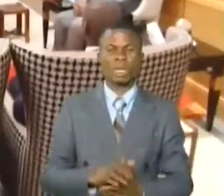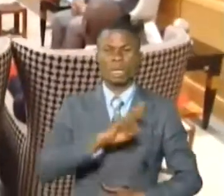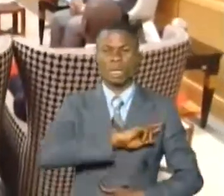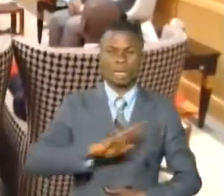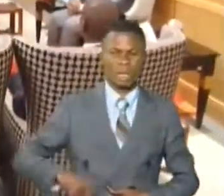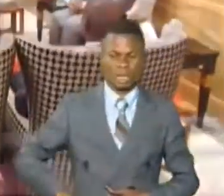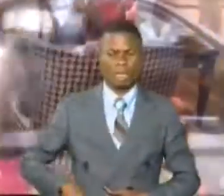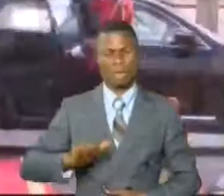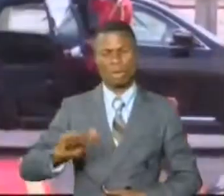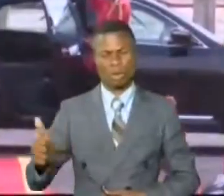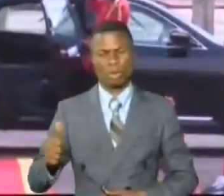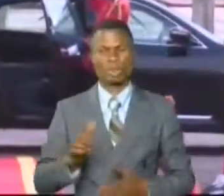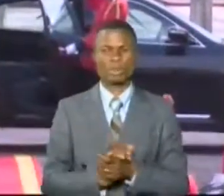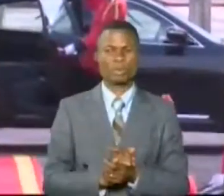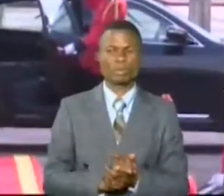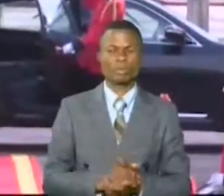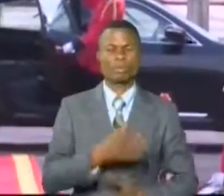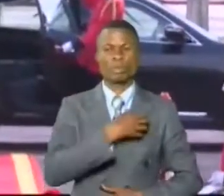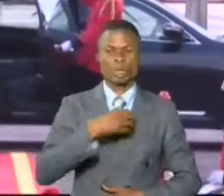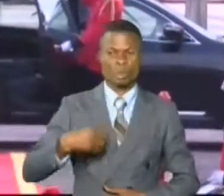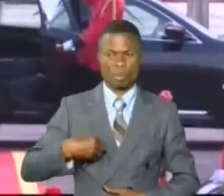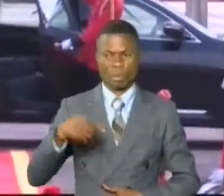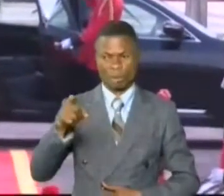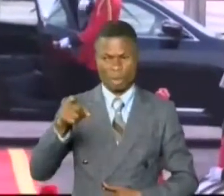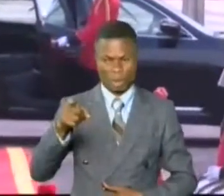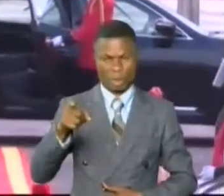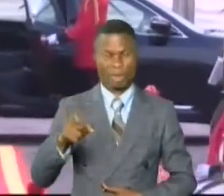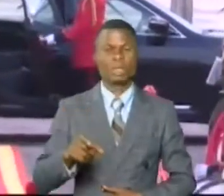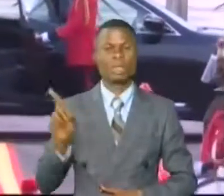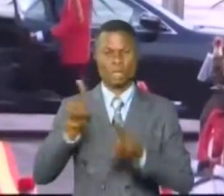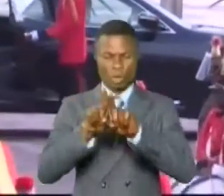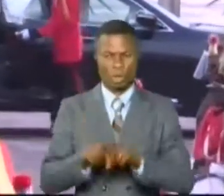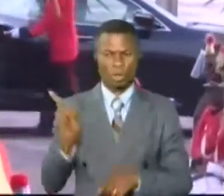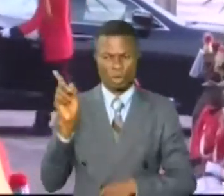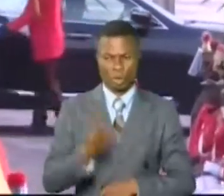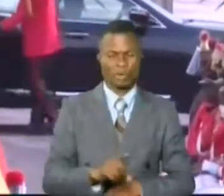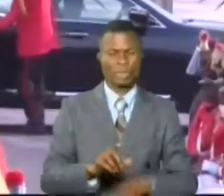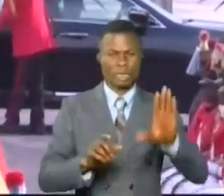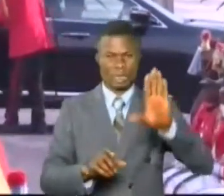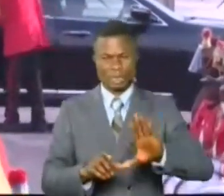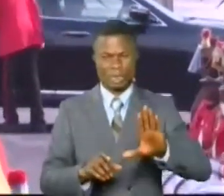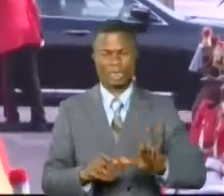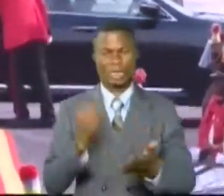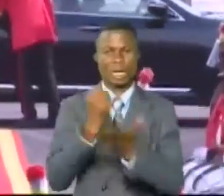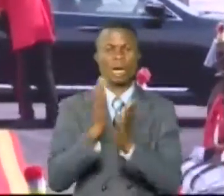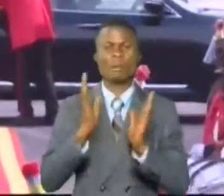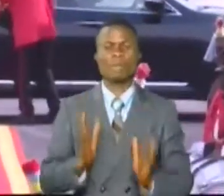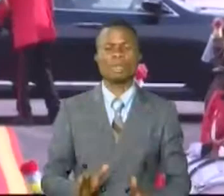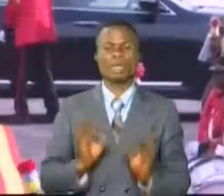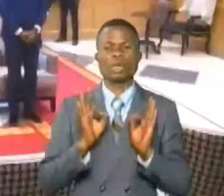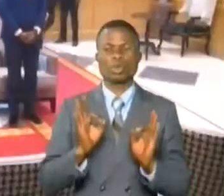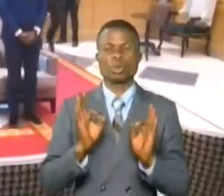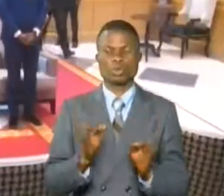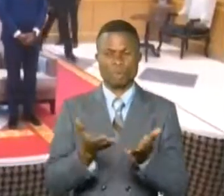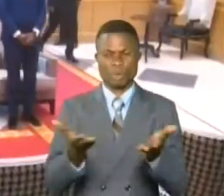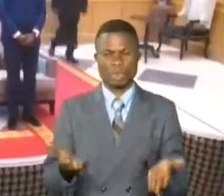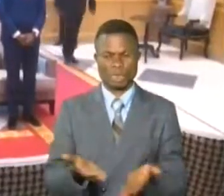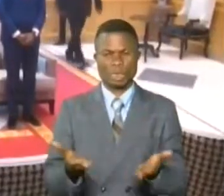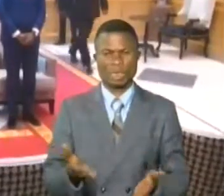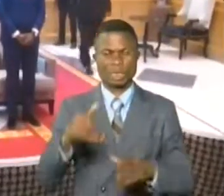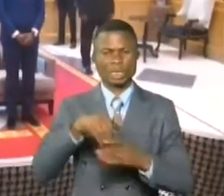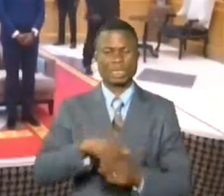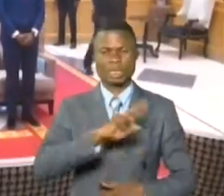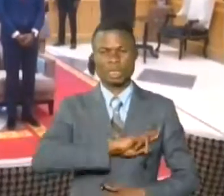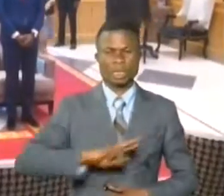et Príncipe. Madame Pirjo Kaïssa Soumela Chodouri est le nouvel ambassadeur extraordinaire